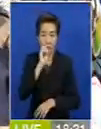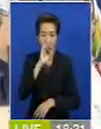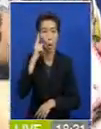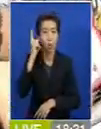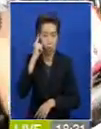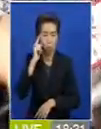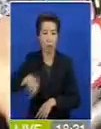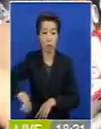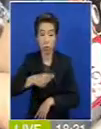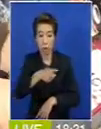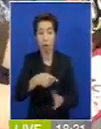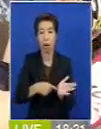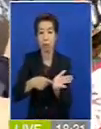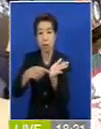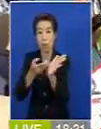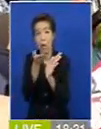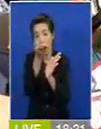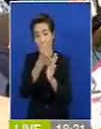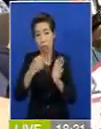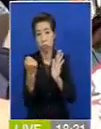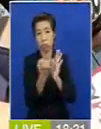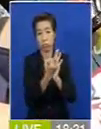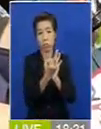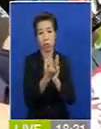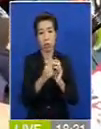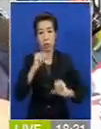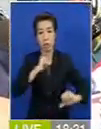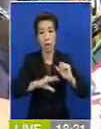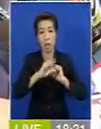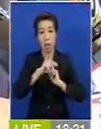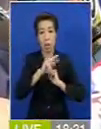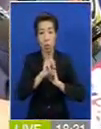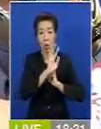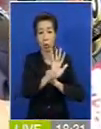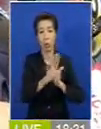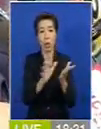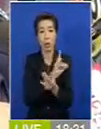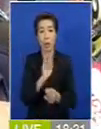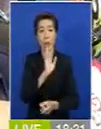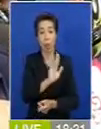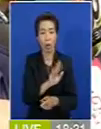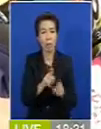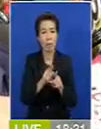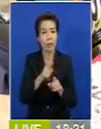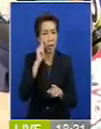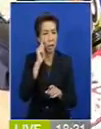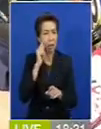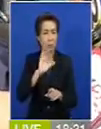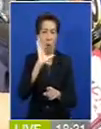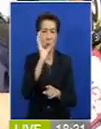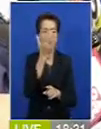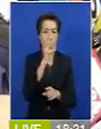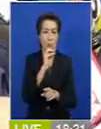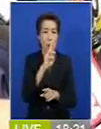ทางกัมพูชาได้เสนอโขนให้ขึ้นทะเบียนเป็นมรดกภูมิปัญญาทางวัฒนธรรมแล้วหรือเรียกอีกอย่างว่ามรดกทางวัฒนธรรม